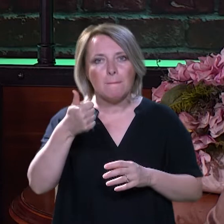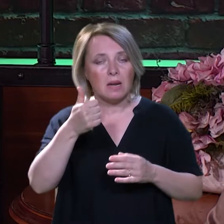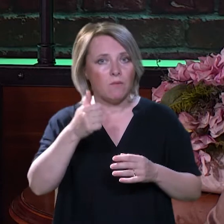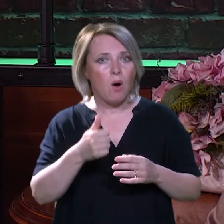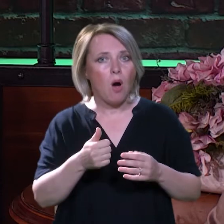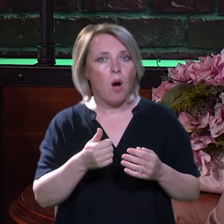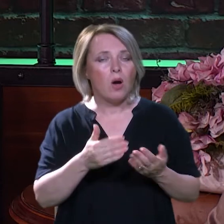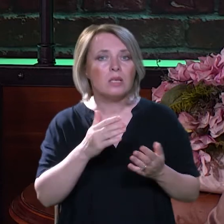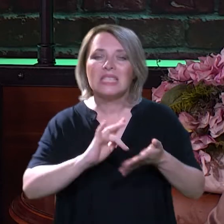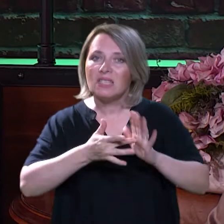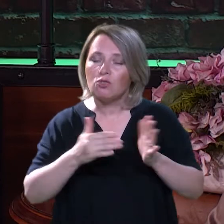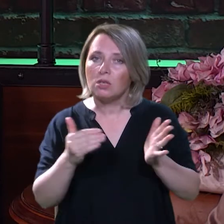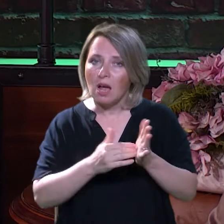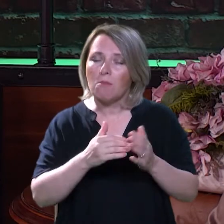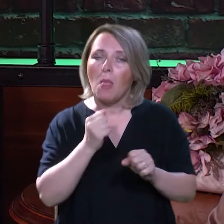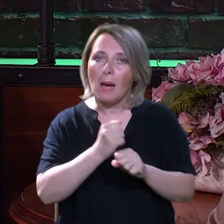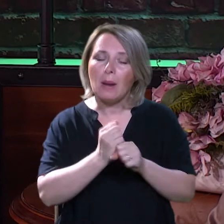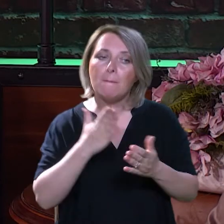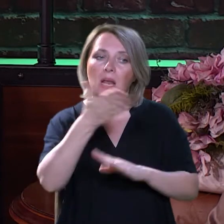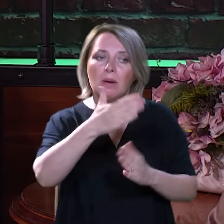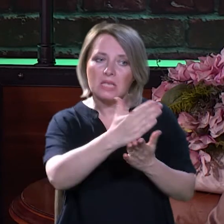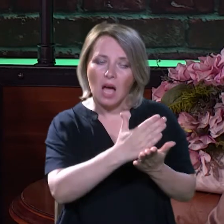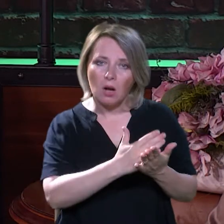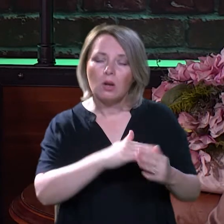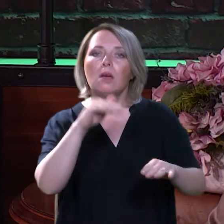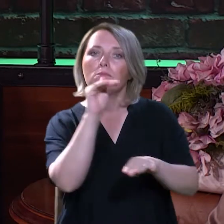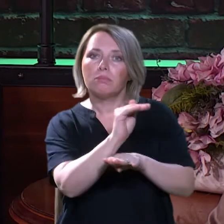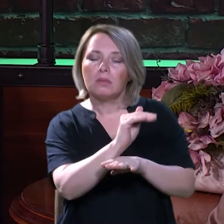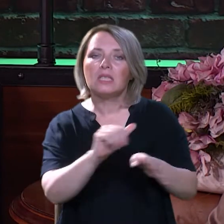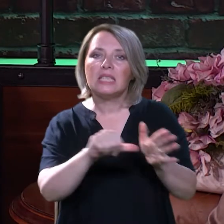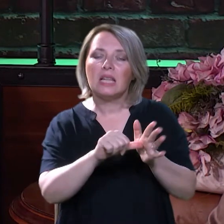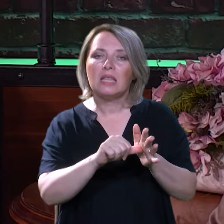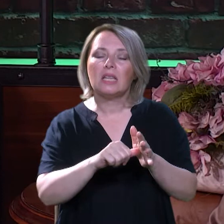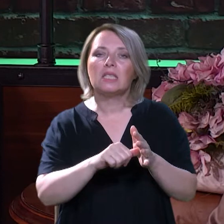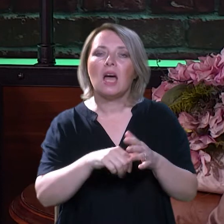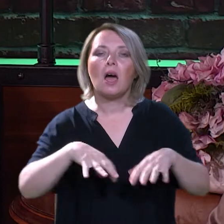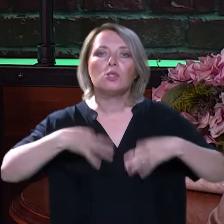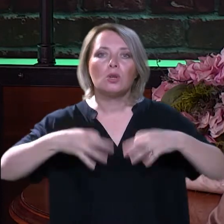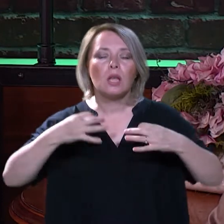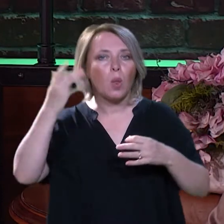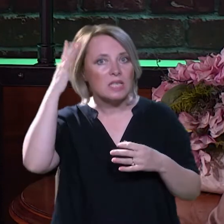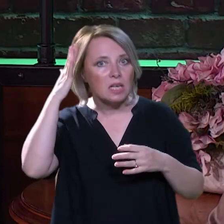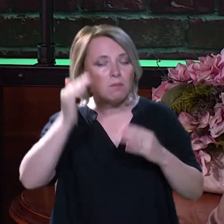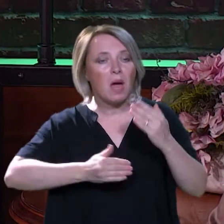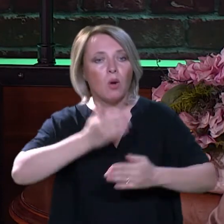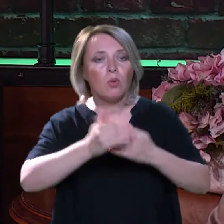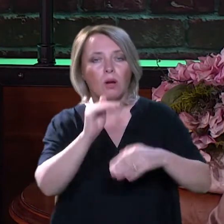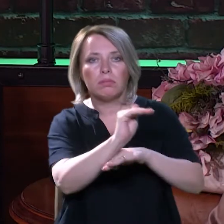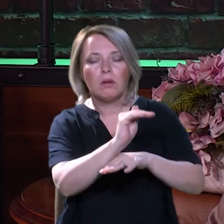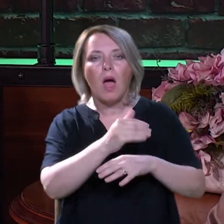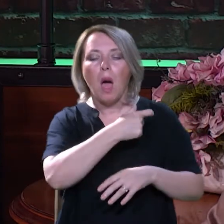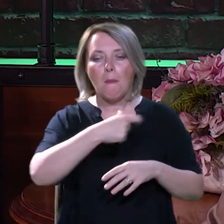Pa prvo, zakonski sve što trebamo napraviti radimo, a to je da obavještavamo centar za socijalnu skrb koji potom obavještava policiju ukoliko je